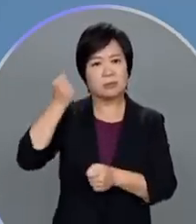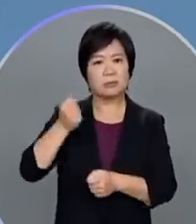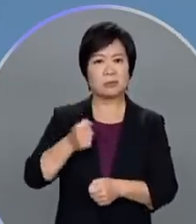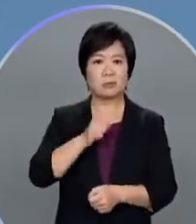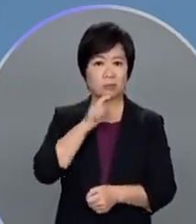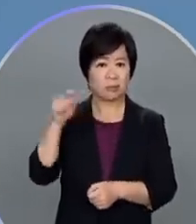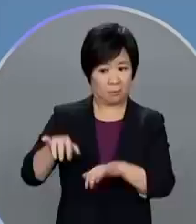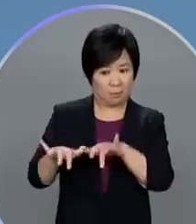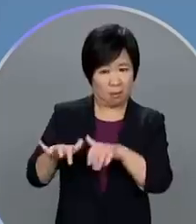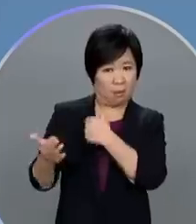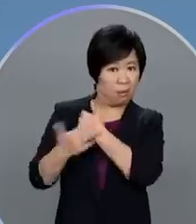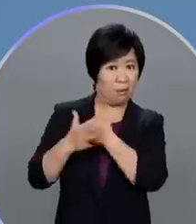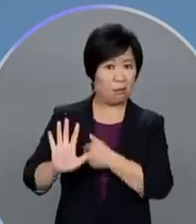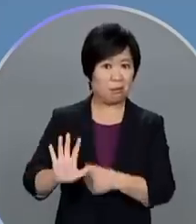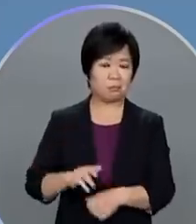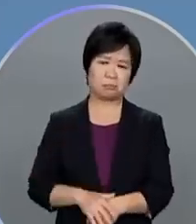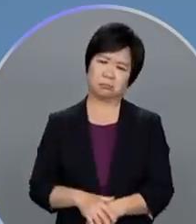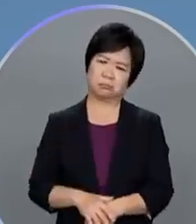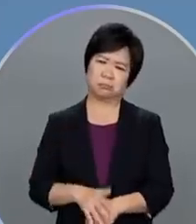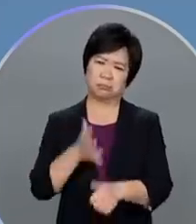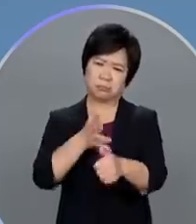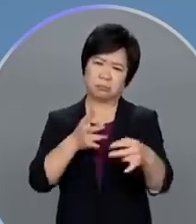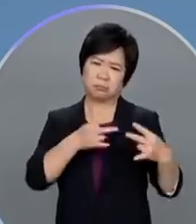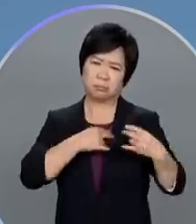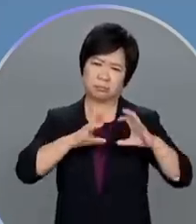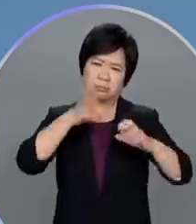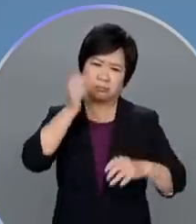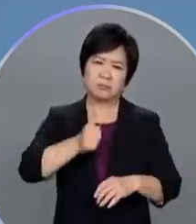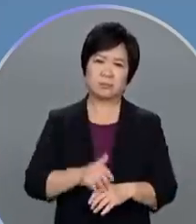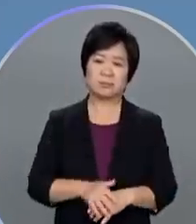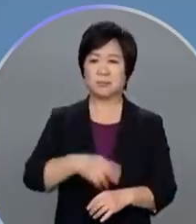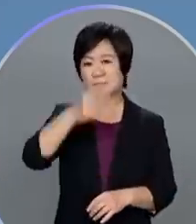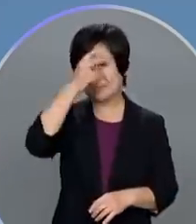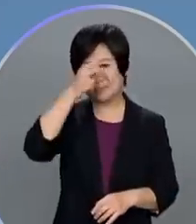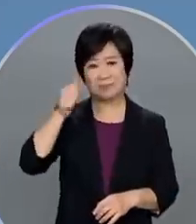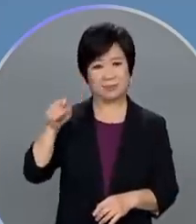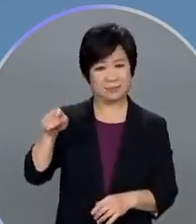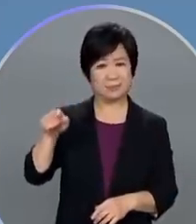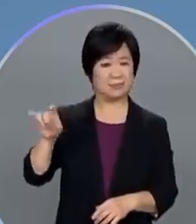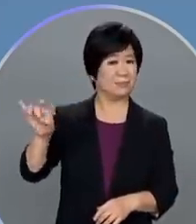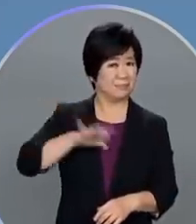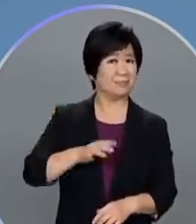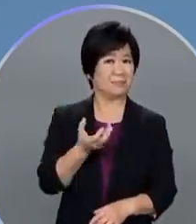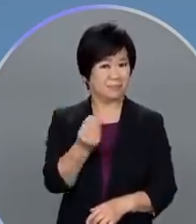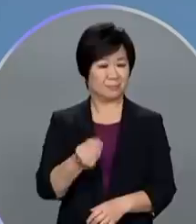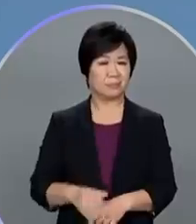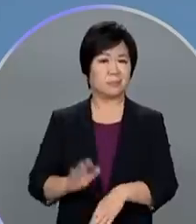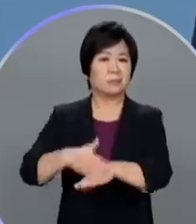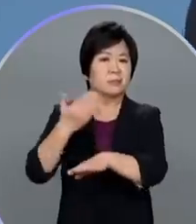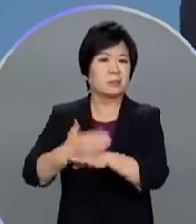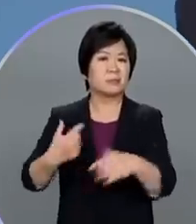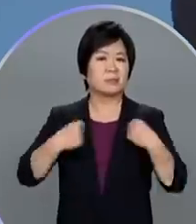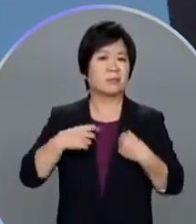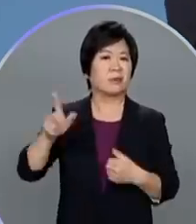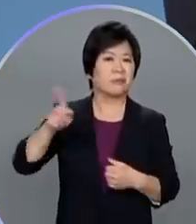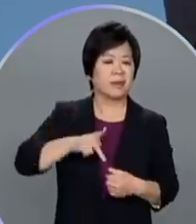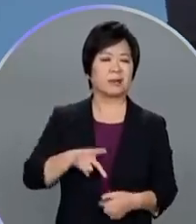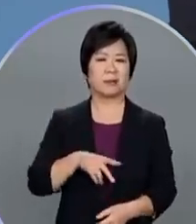我。蔡英文总统，不要说曾永权的网军没借给我，他连袜子跟衣服都没有借给我